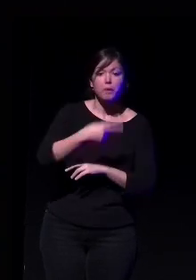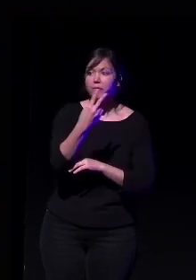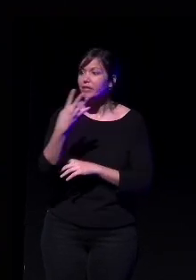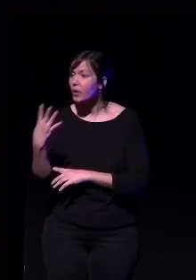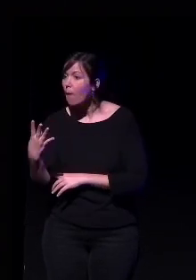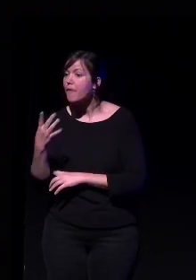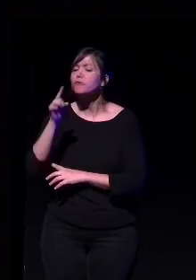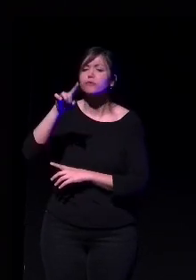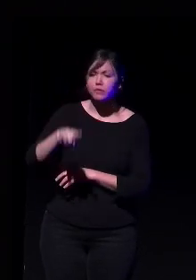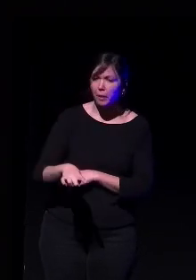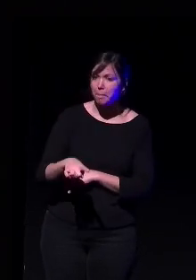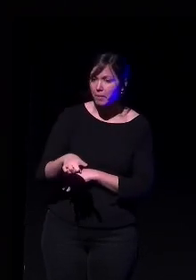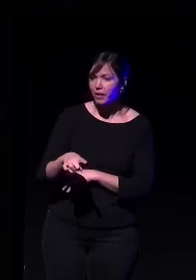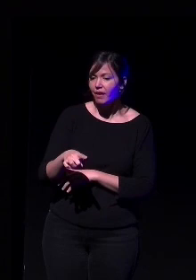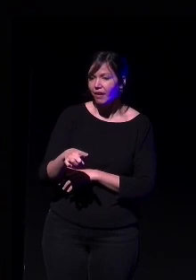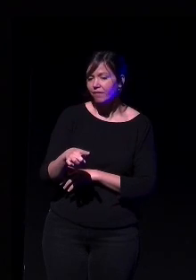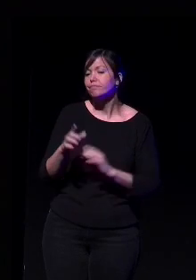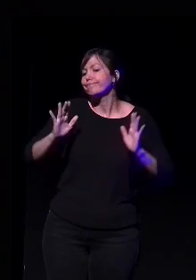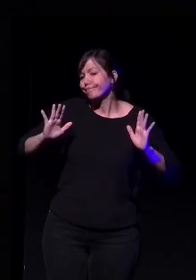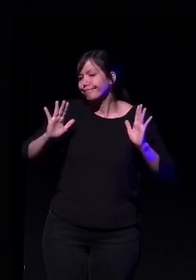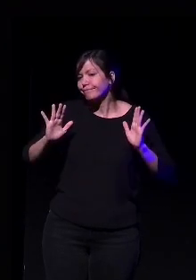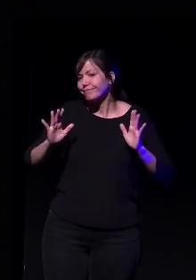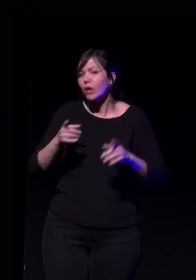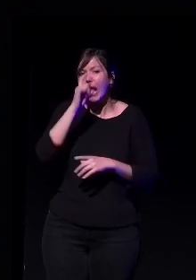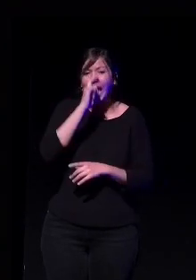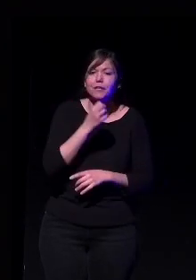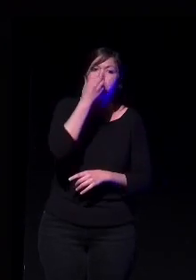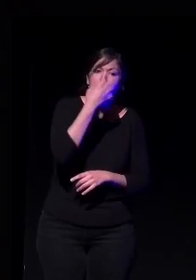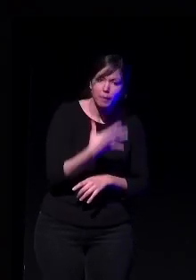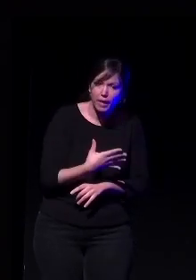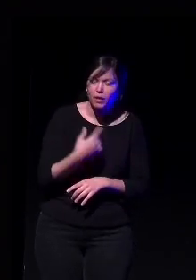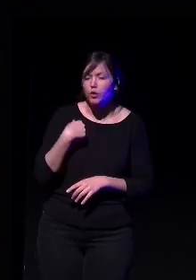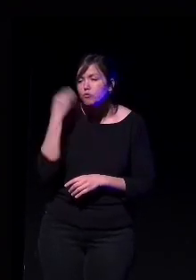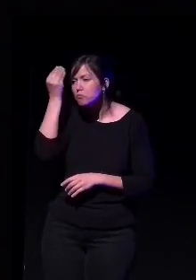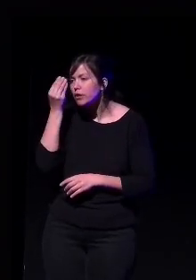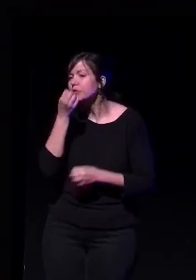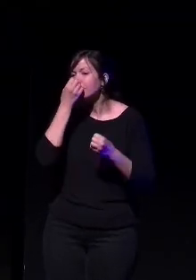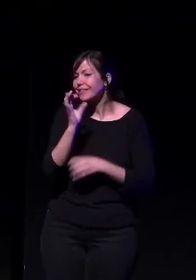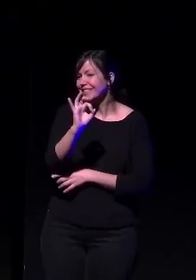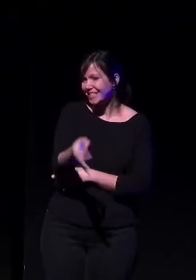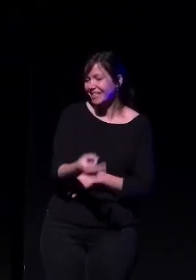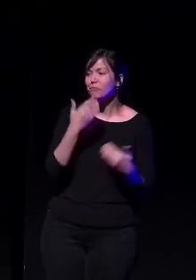2024 també sigui, malgrat tot, un bon any i un gran any, que estic segur que ho serà. Moltes gràcies.